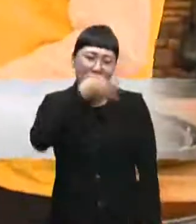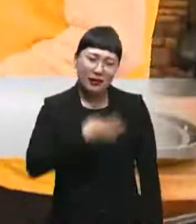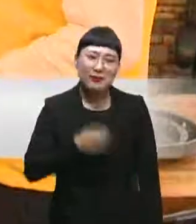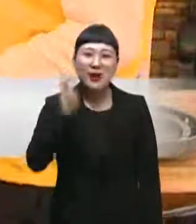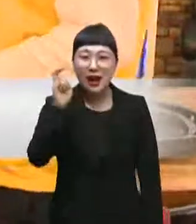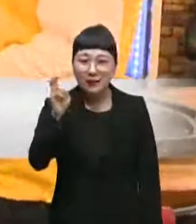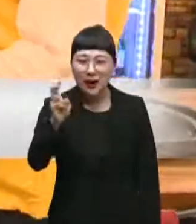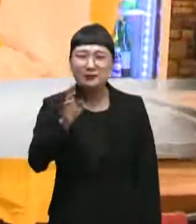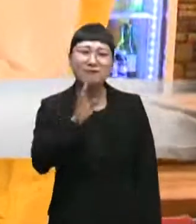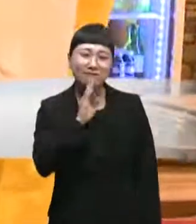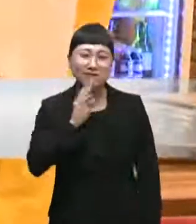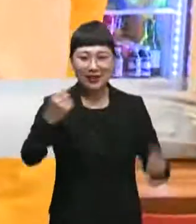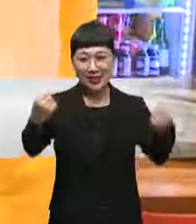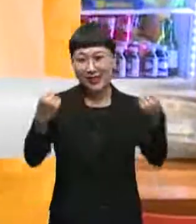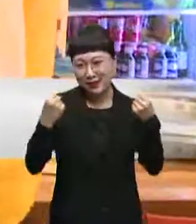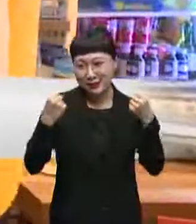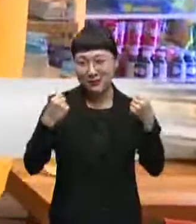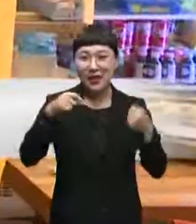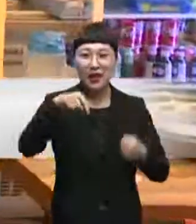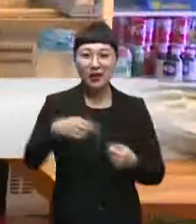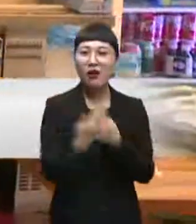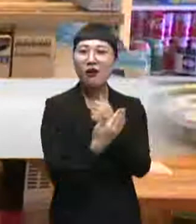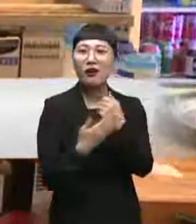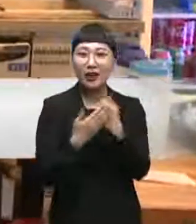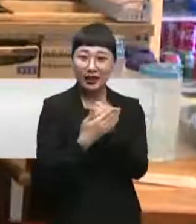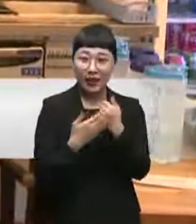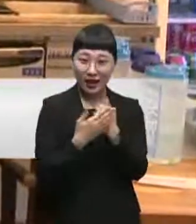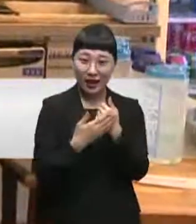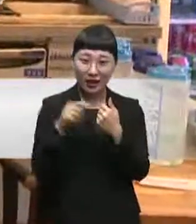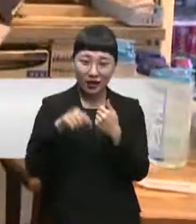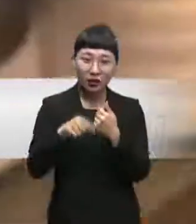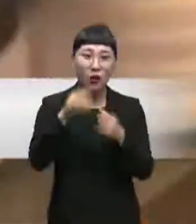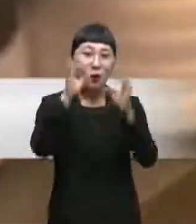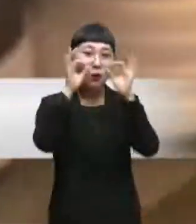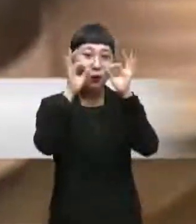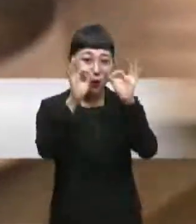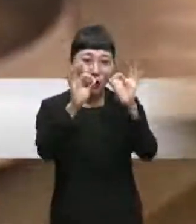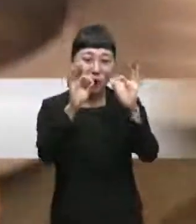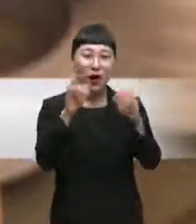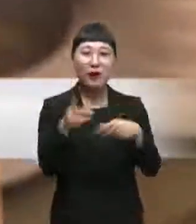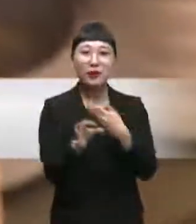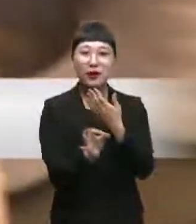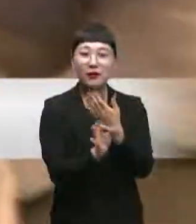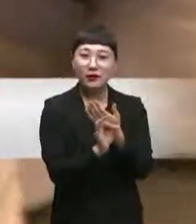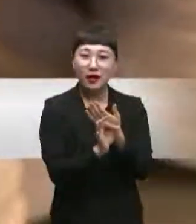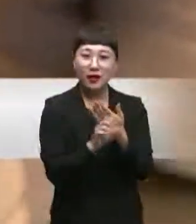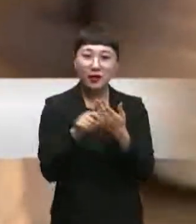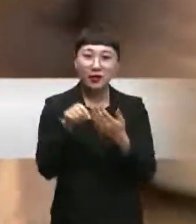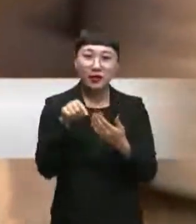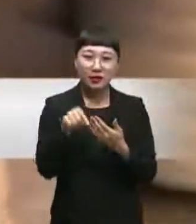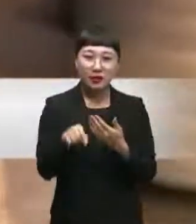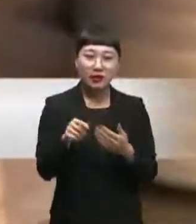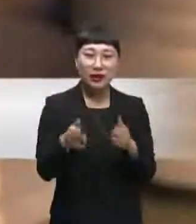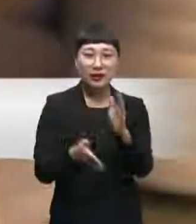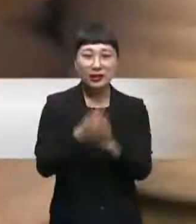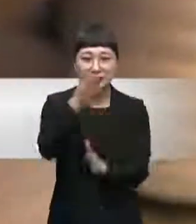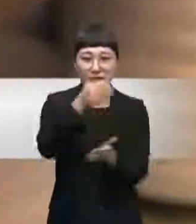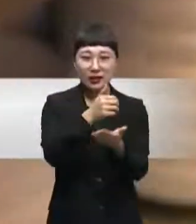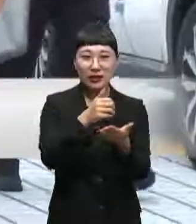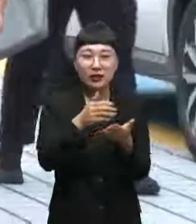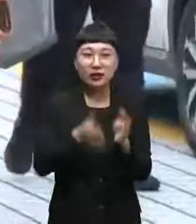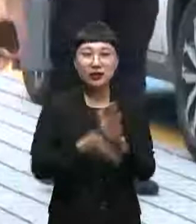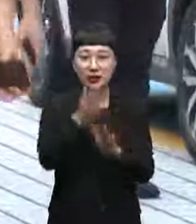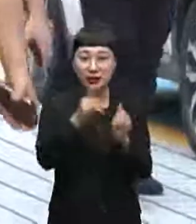그래요. 힘내세요. 네, 이거 한번 좀 그래도 이제 혜택도 좀 보고 그러면 더 많이